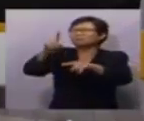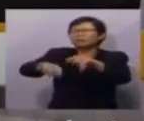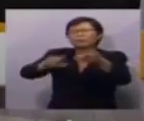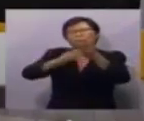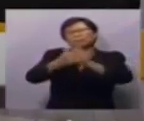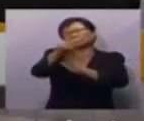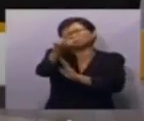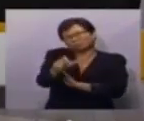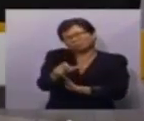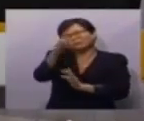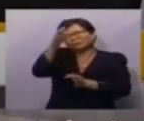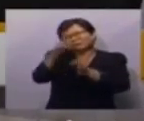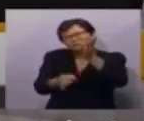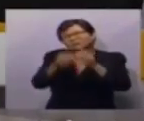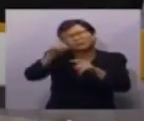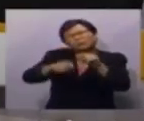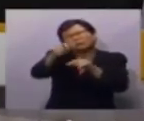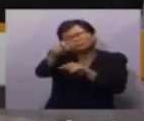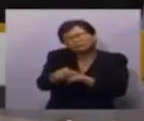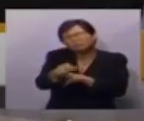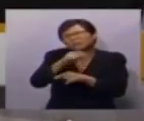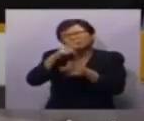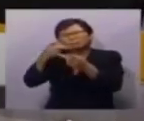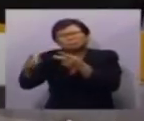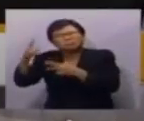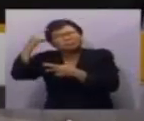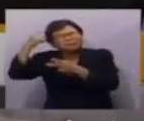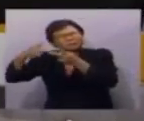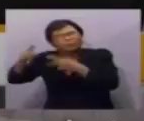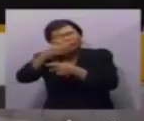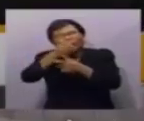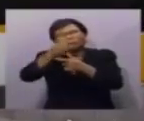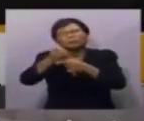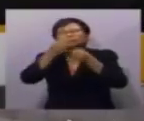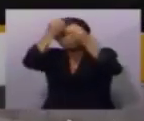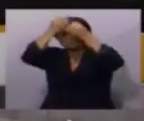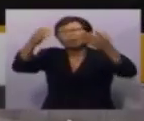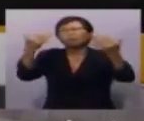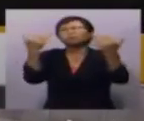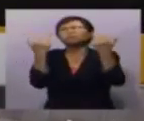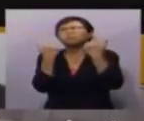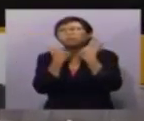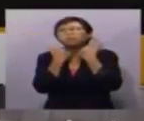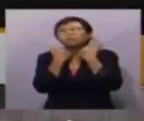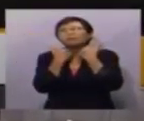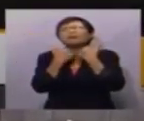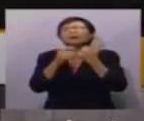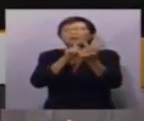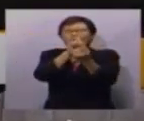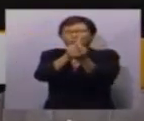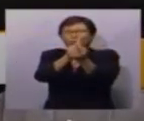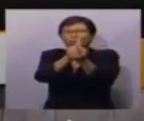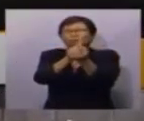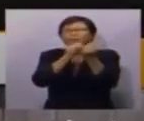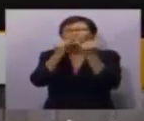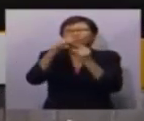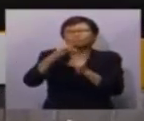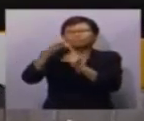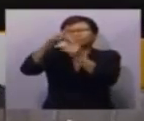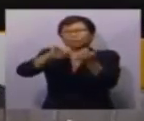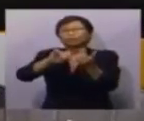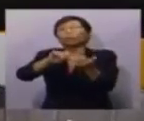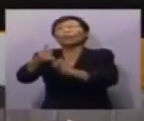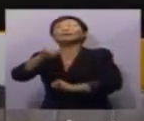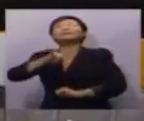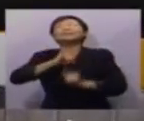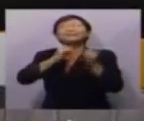menjadi calon sekiranya tidak sempurna akal dan diisytiharkan bankrupt. Tan Sri Mohd Hashim ketika ditemubual secara eksklusif oleh saya